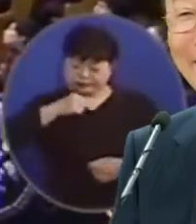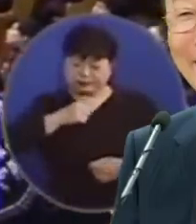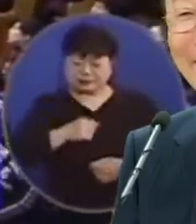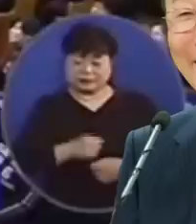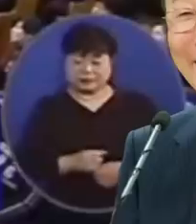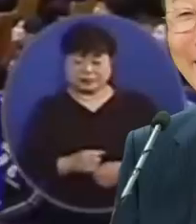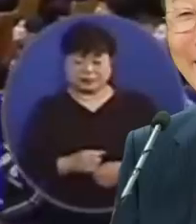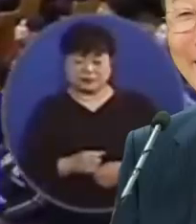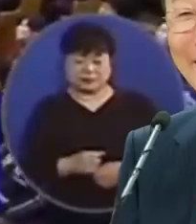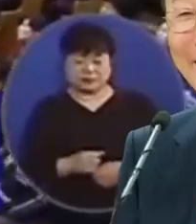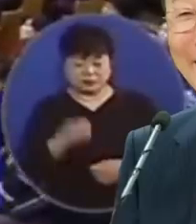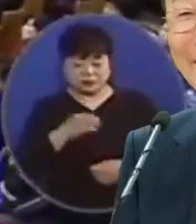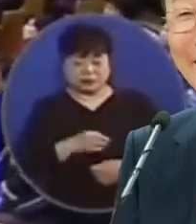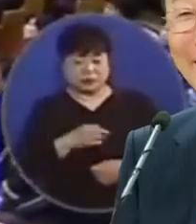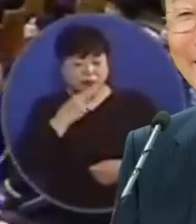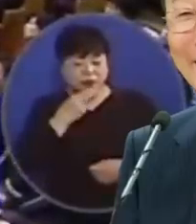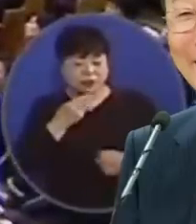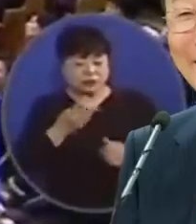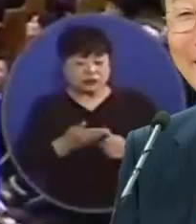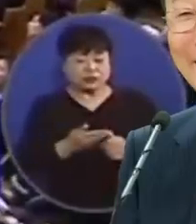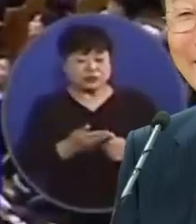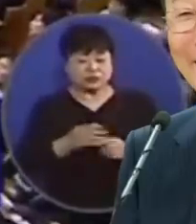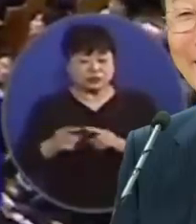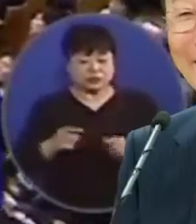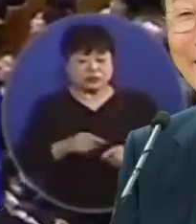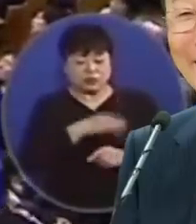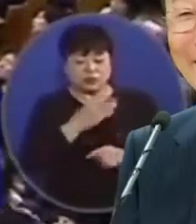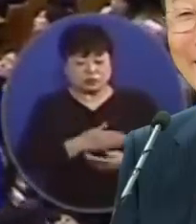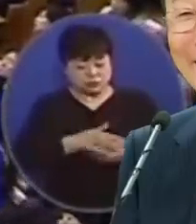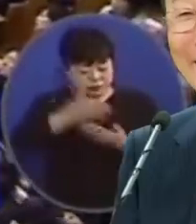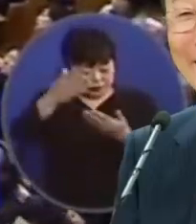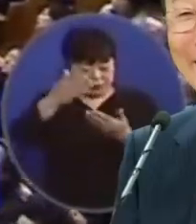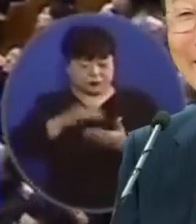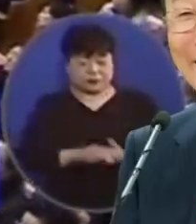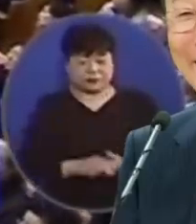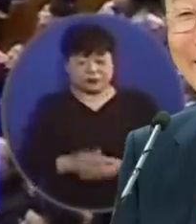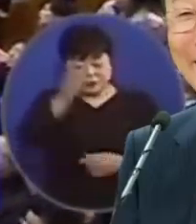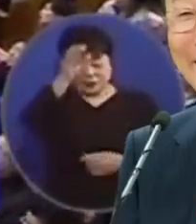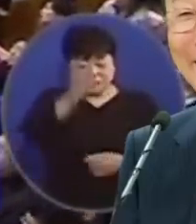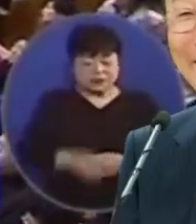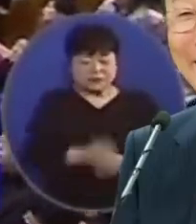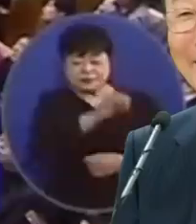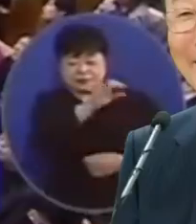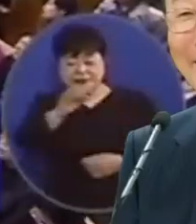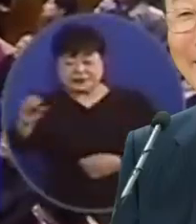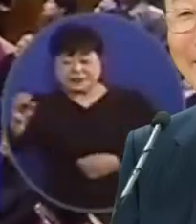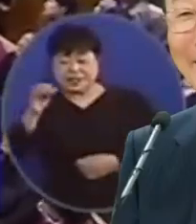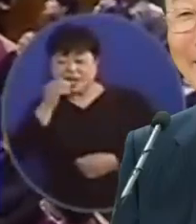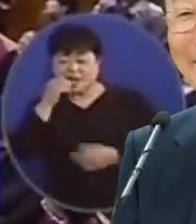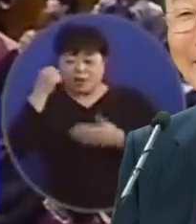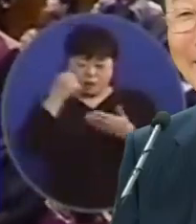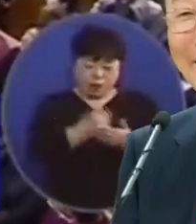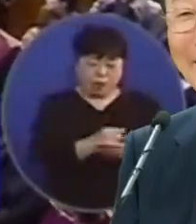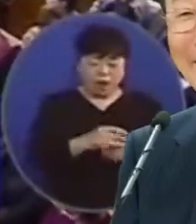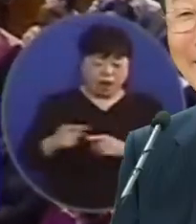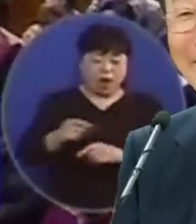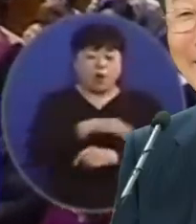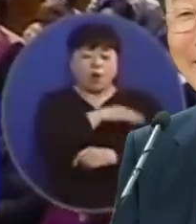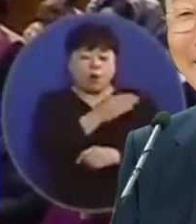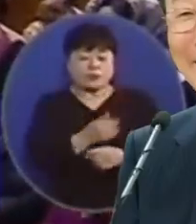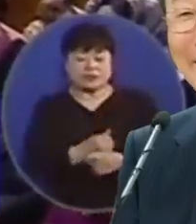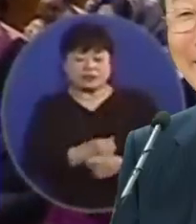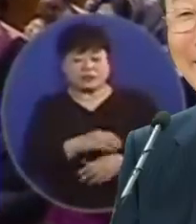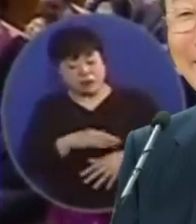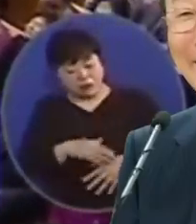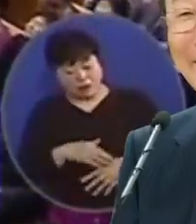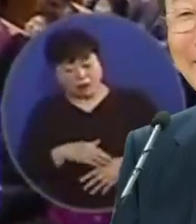불리하게 하는 법조문으로선 정서를 지우시고 제하여버리사 십자가에 못 박으시고 통치자들과 권세들을